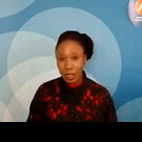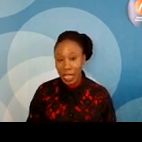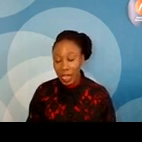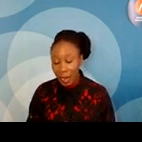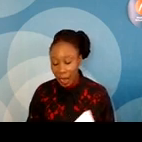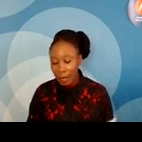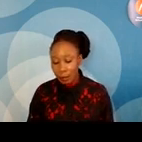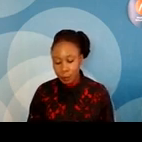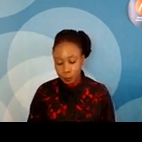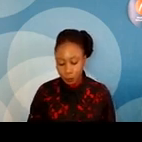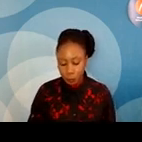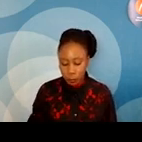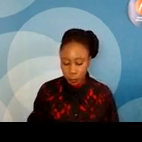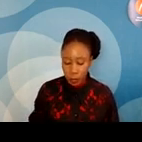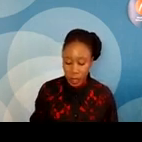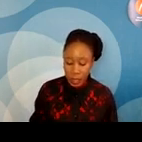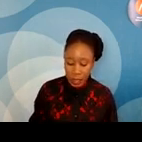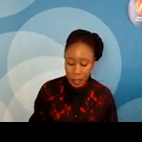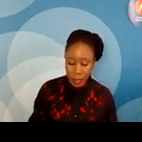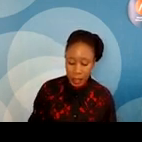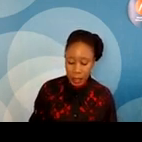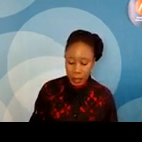pensionering. Det här är